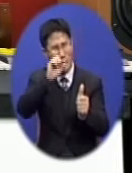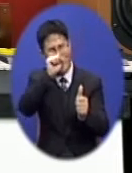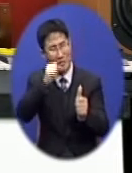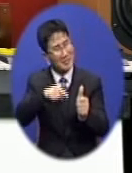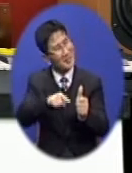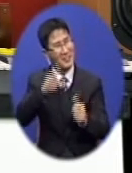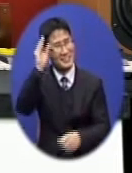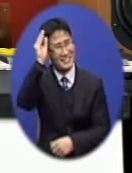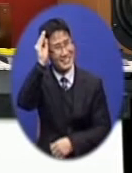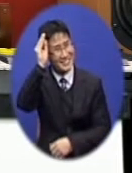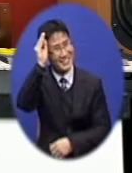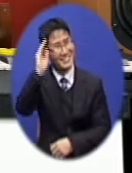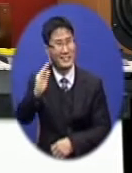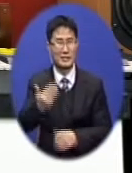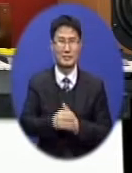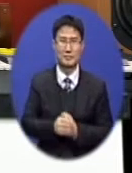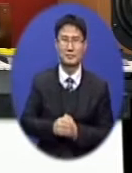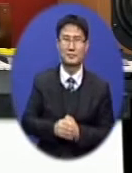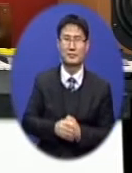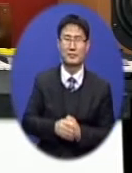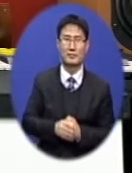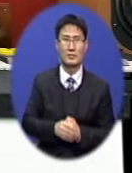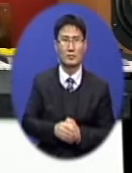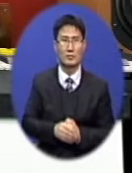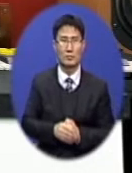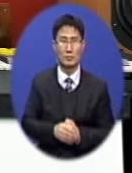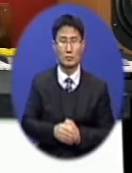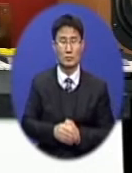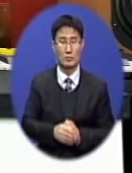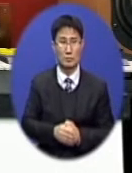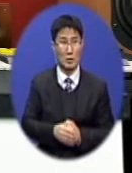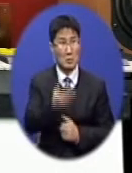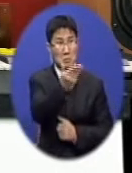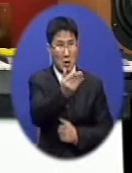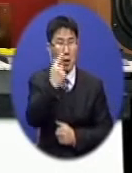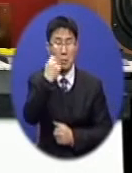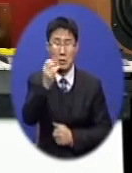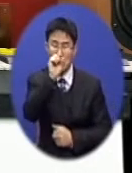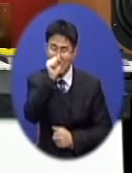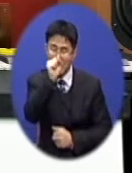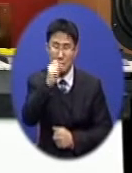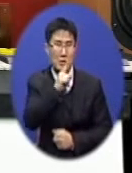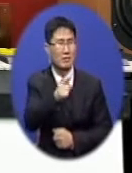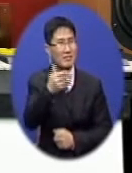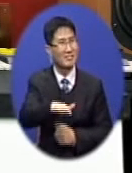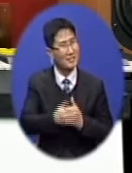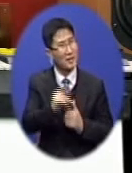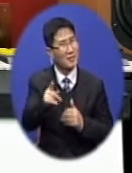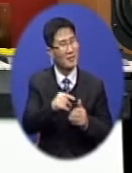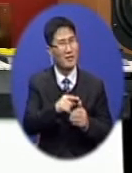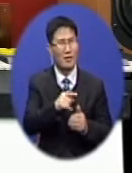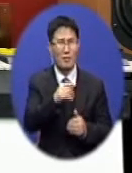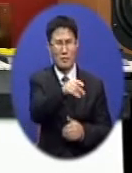만하네요. 그러니까요. 네. 그러게요. 아니, 당신 어머님이 좋아한다 그래야 되는데 요즘은 참 그 어머님이